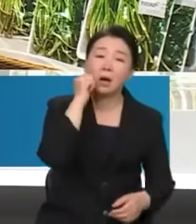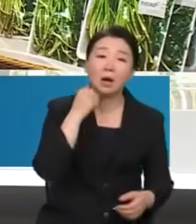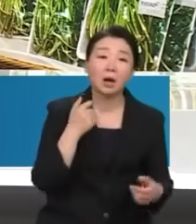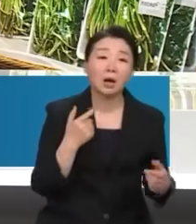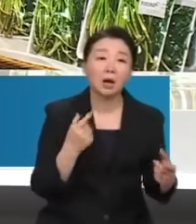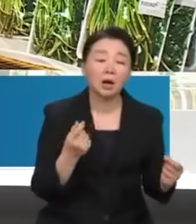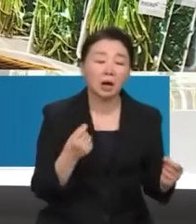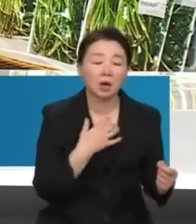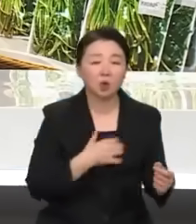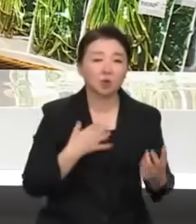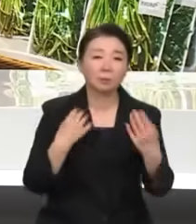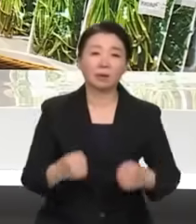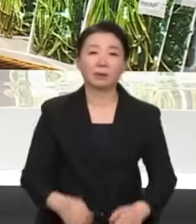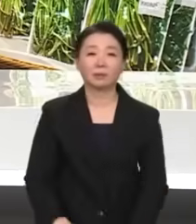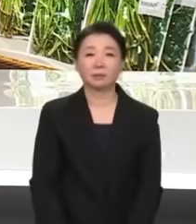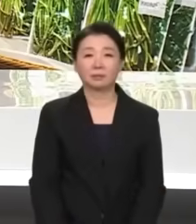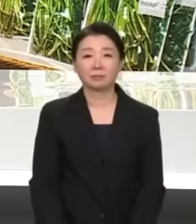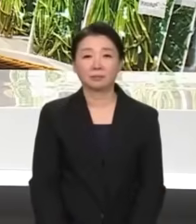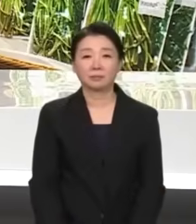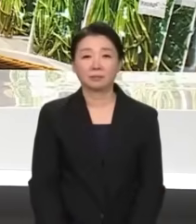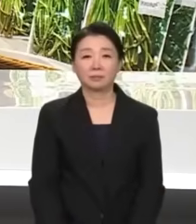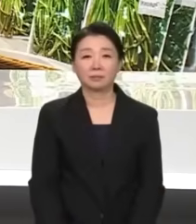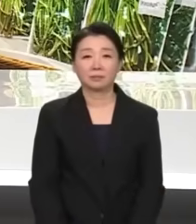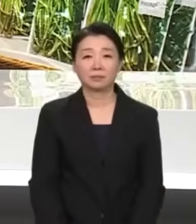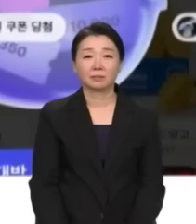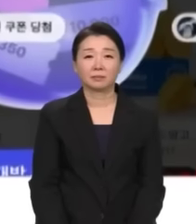말라 죽을 거란 우려도 커지고 있습니다. 이상화 기자입니다.